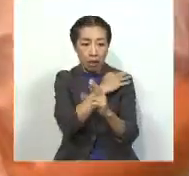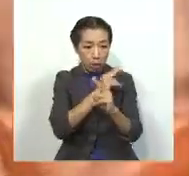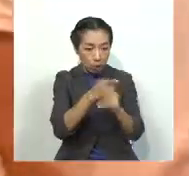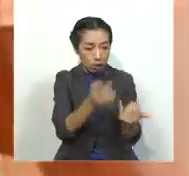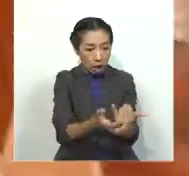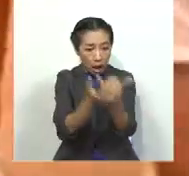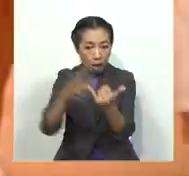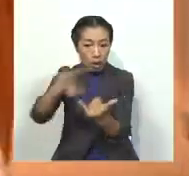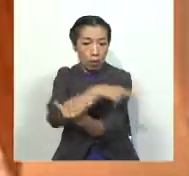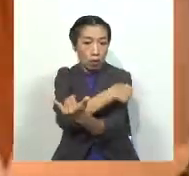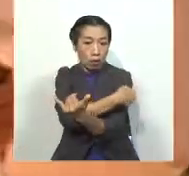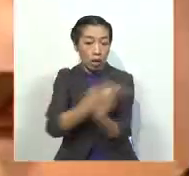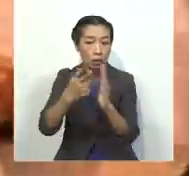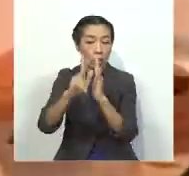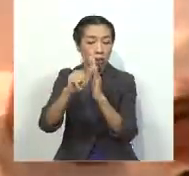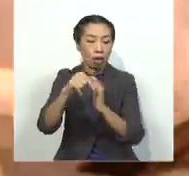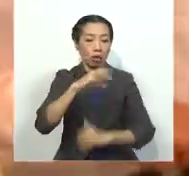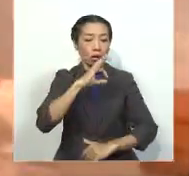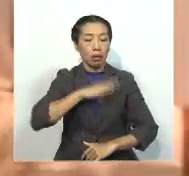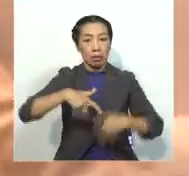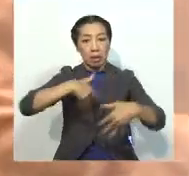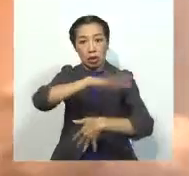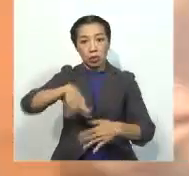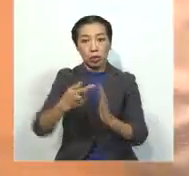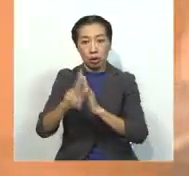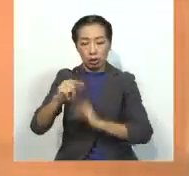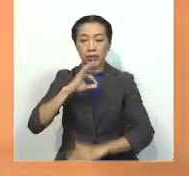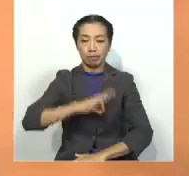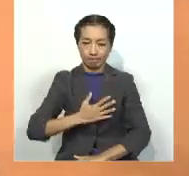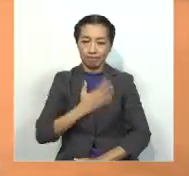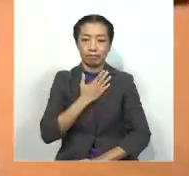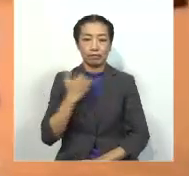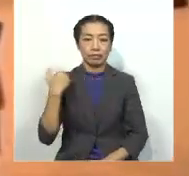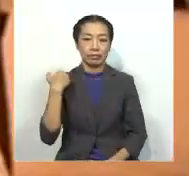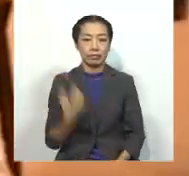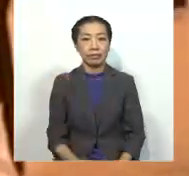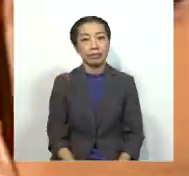ร่างขอนแก่นมันเป็นความภูมิใจของคนจังหวัดขอนแก่นมากที่สุด